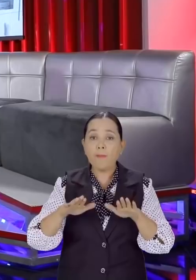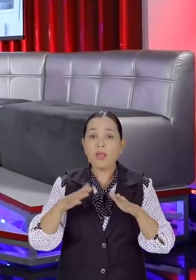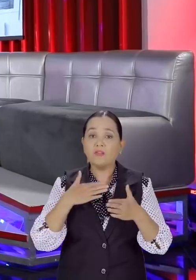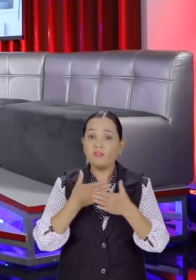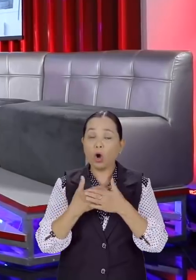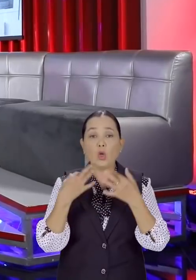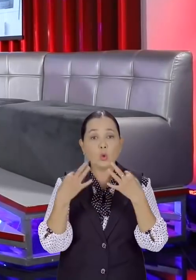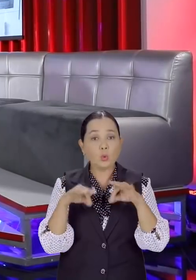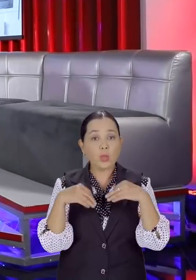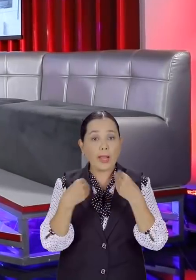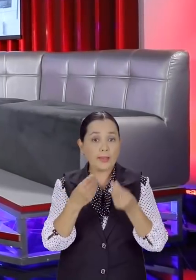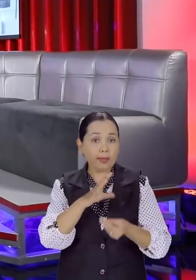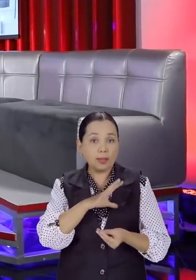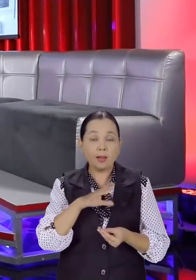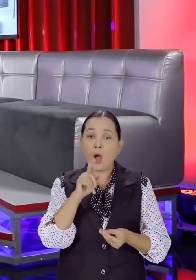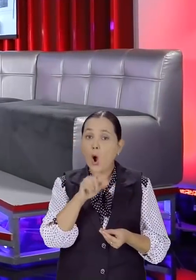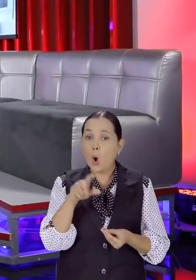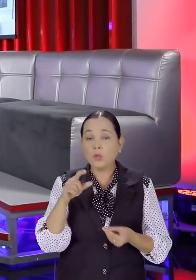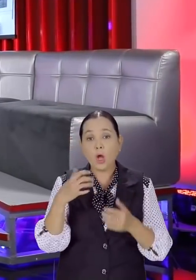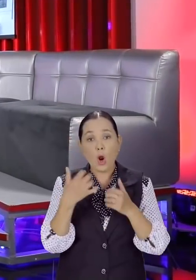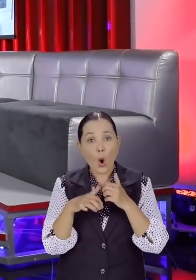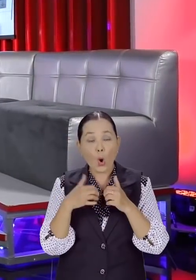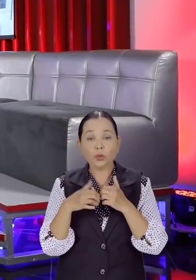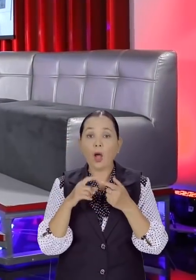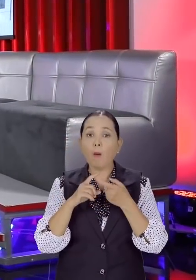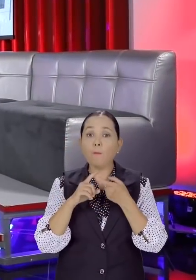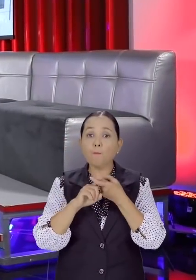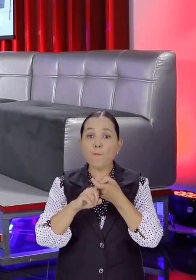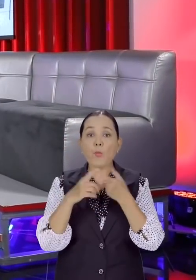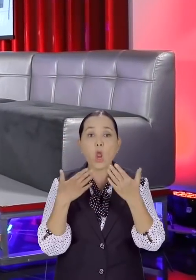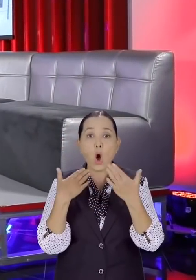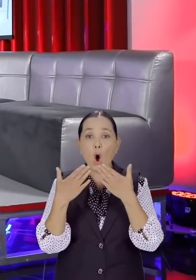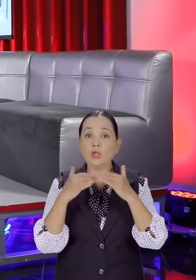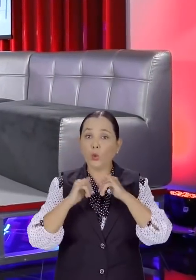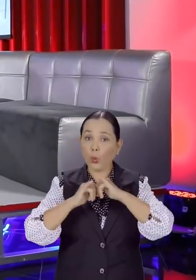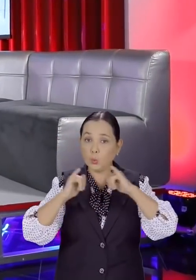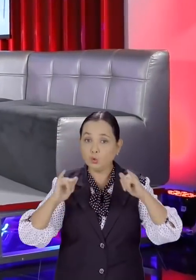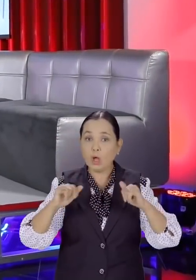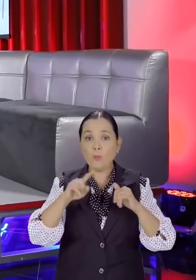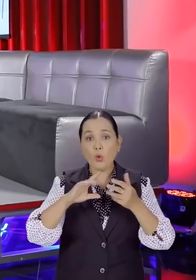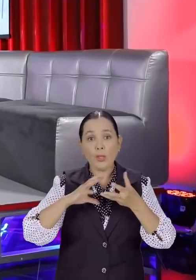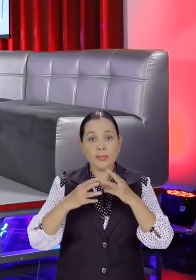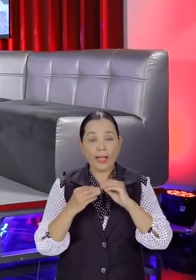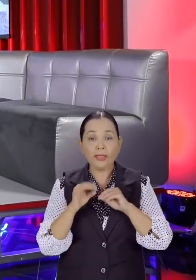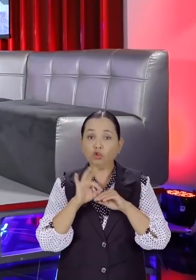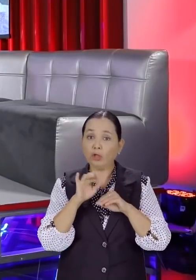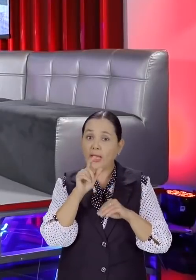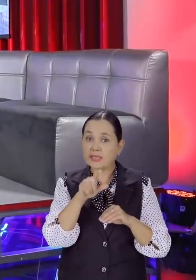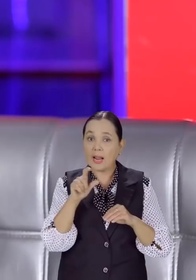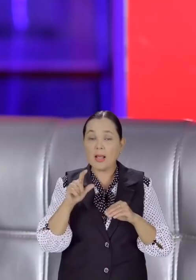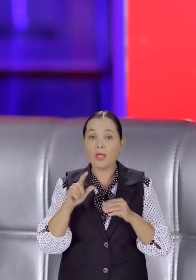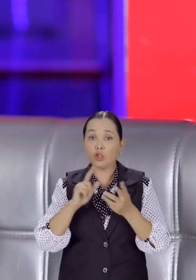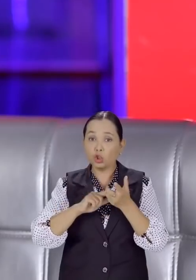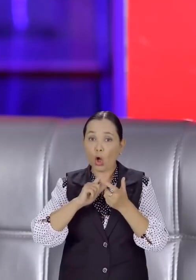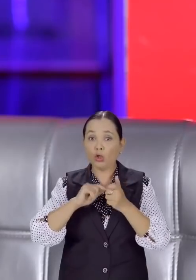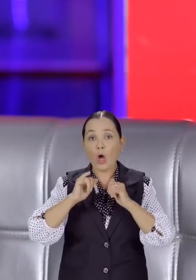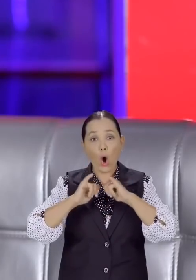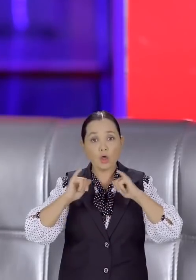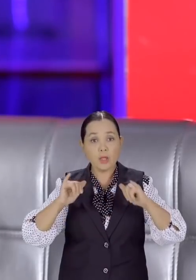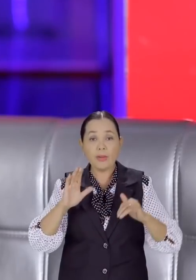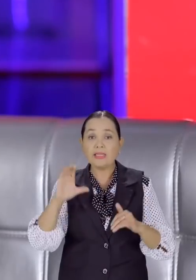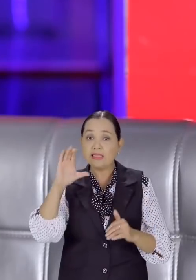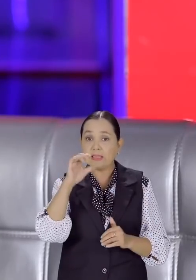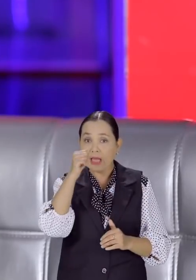obyektlarning faoliyatiga ruxsat etilgani odamlar o'rtasidagi muloqotni yanada kuchaytirdi va buning natijasida kasallanish soni ortib